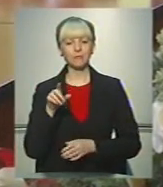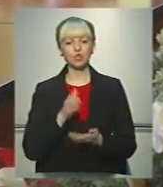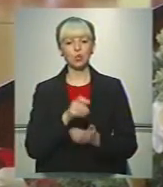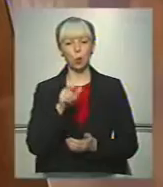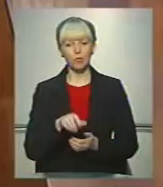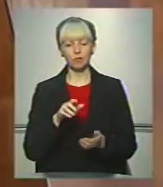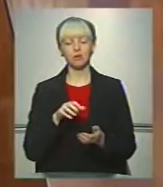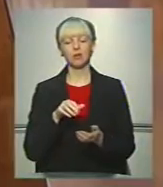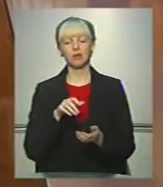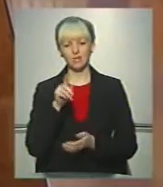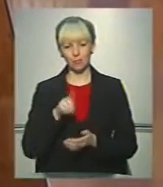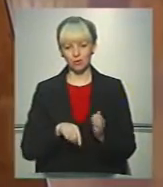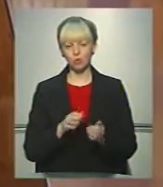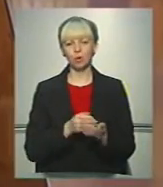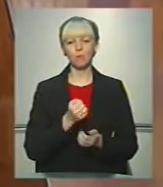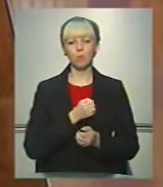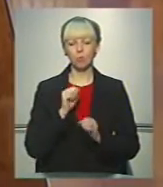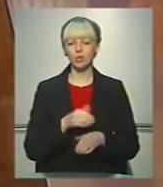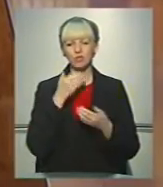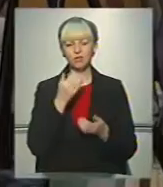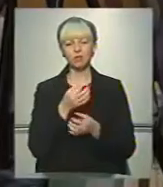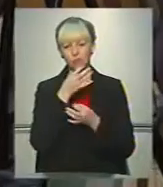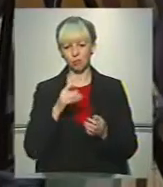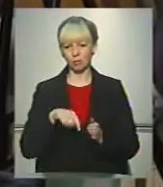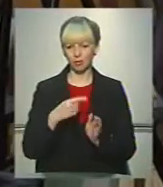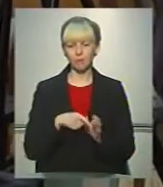сюди атовці можуть звертатись з будь-якого питання,